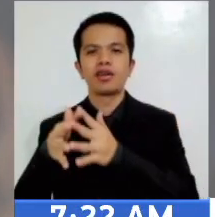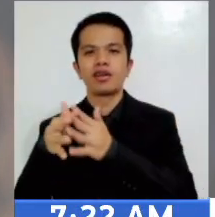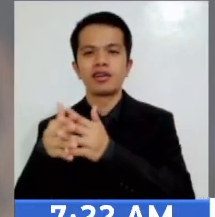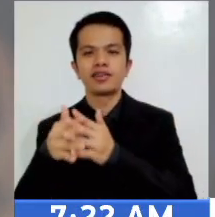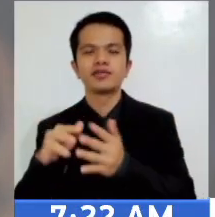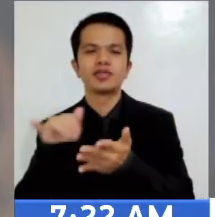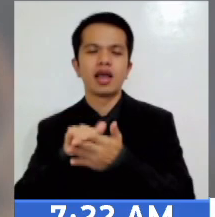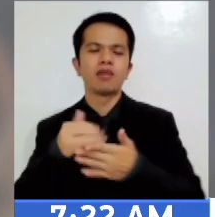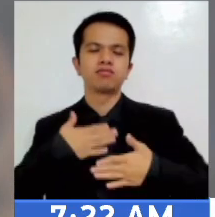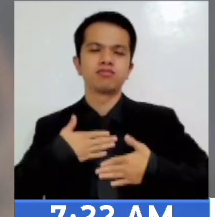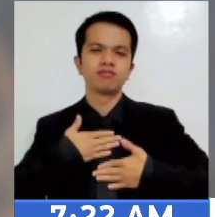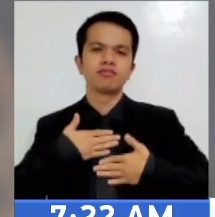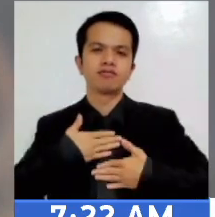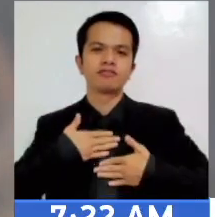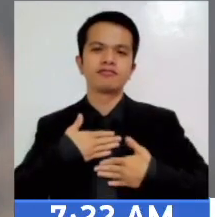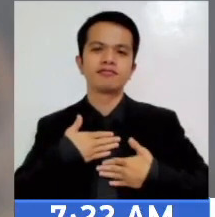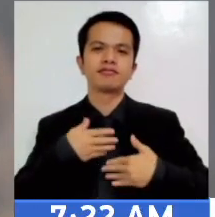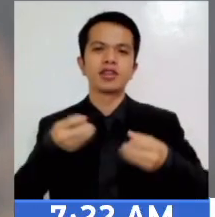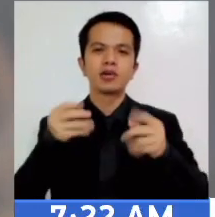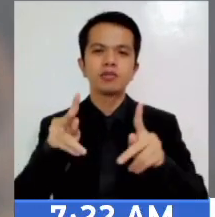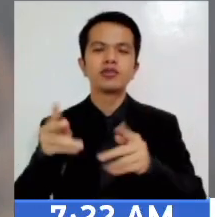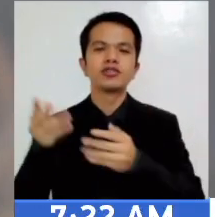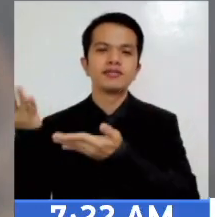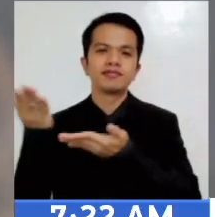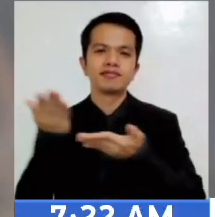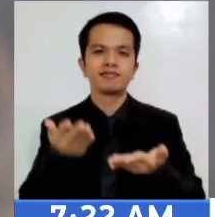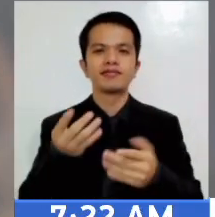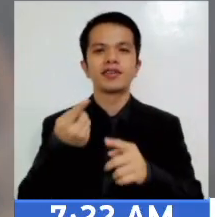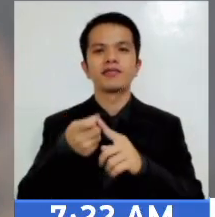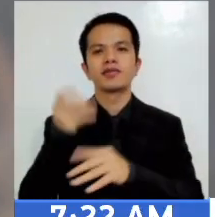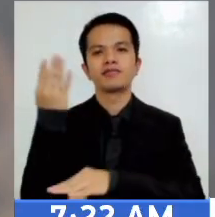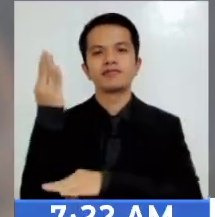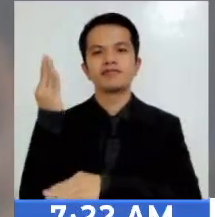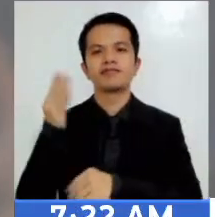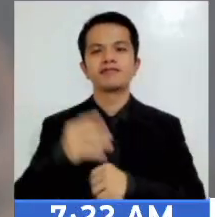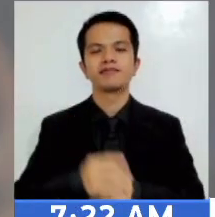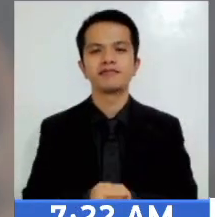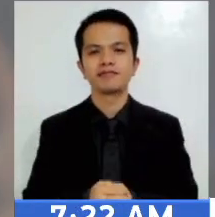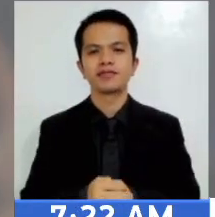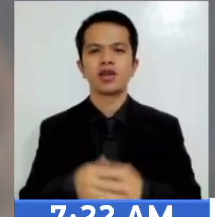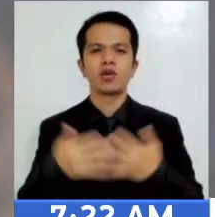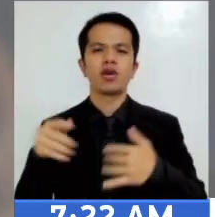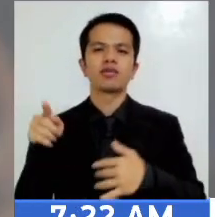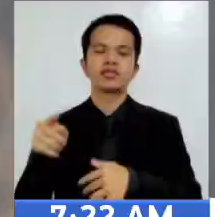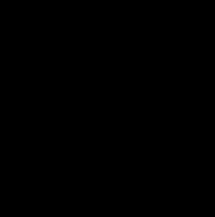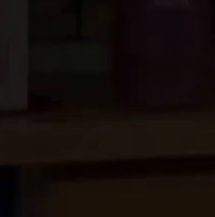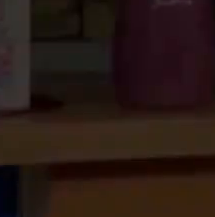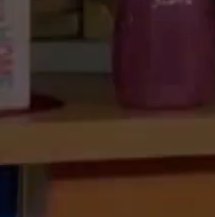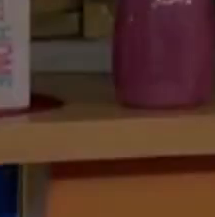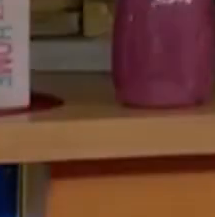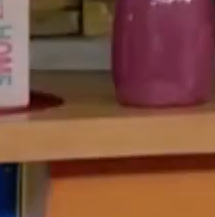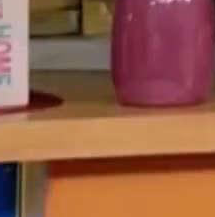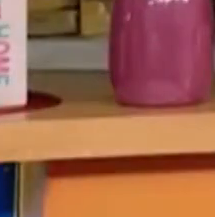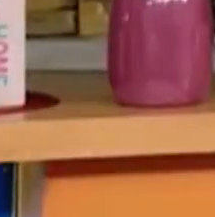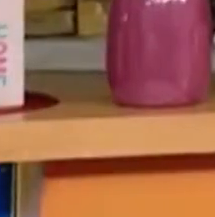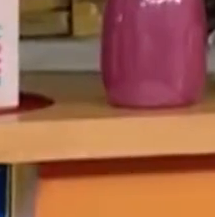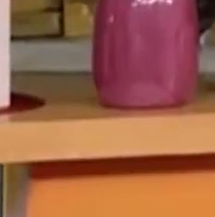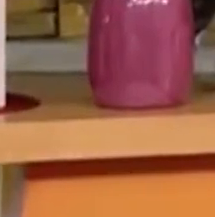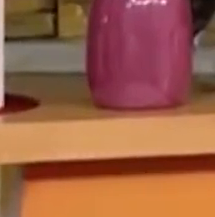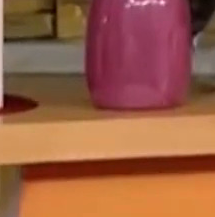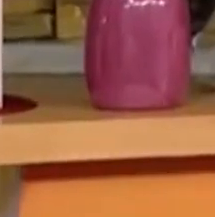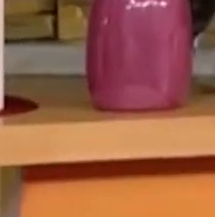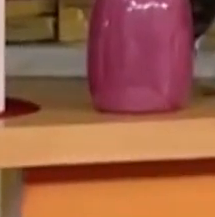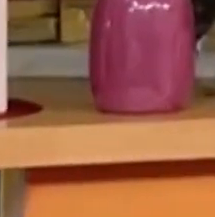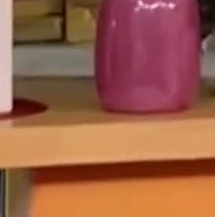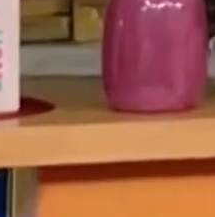sa opportunity na binibigay ni Miss Universe para sa kanya. Pinoy na very Pinoy nice at heart. Filipino pride right there. Super. Igan, mauna ka